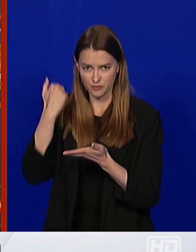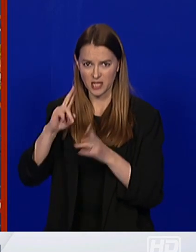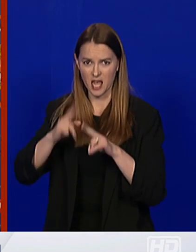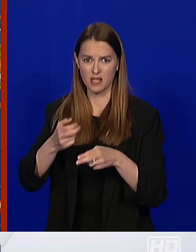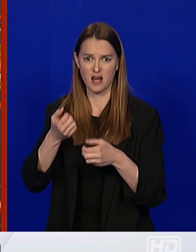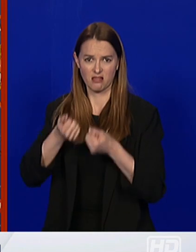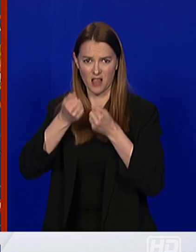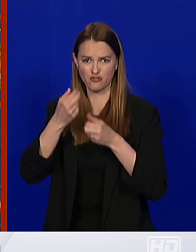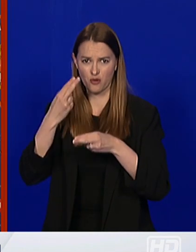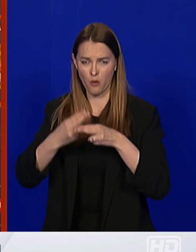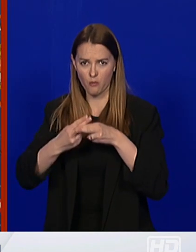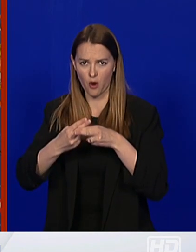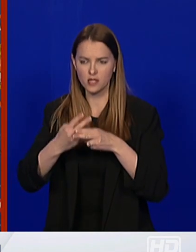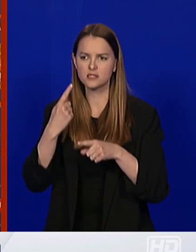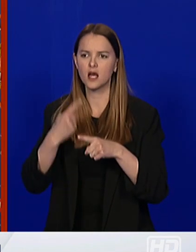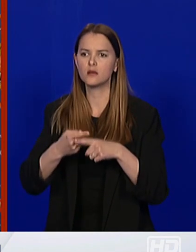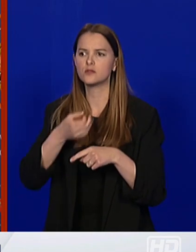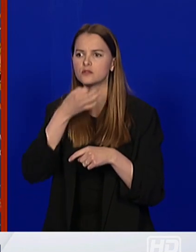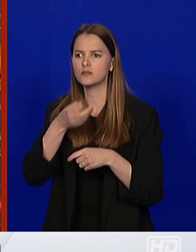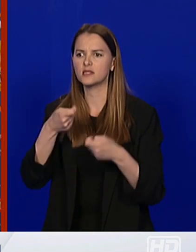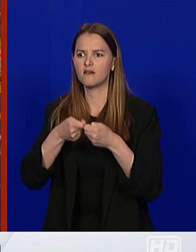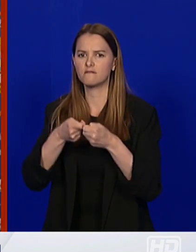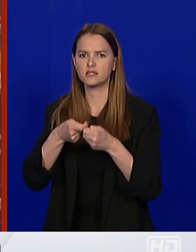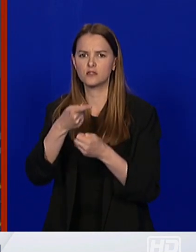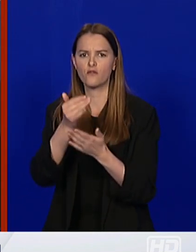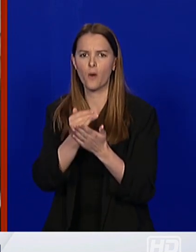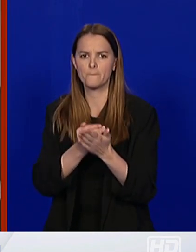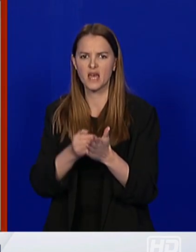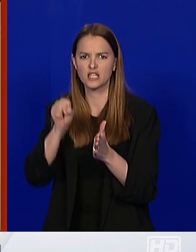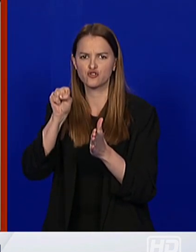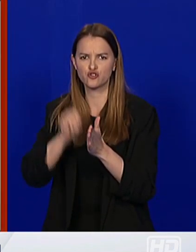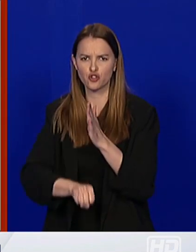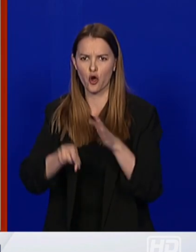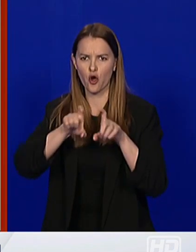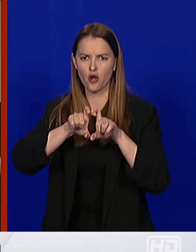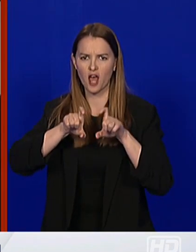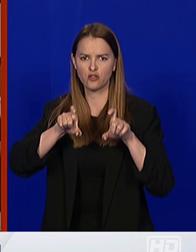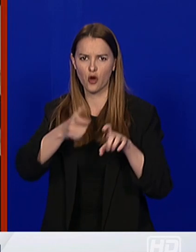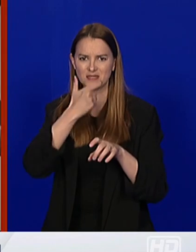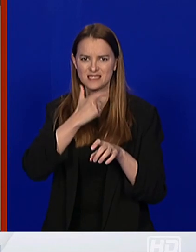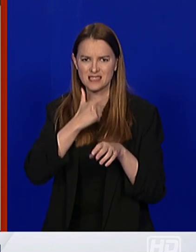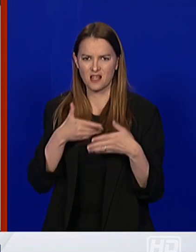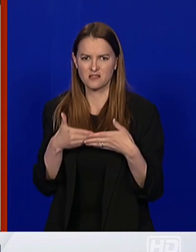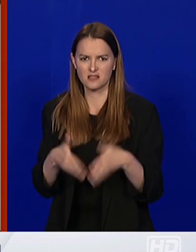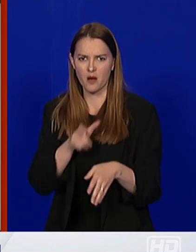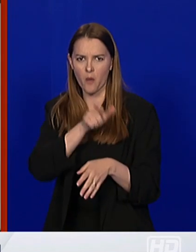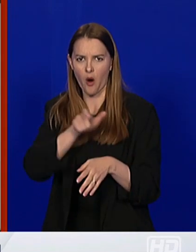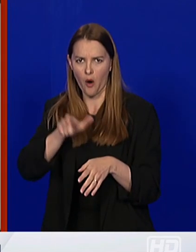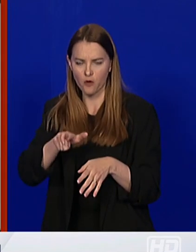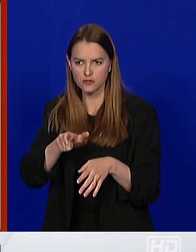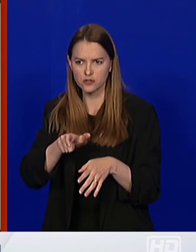Možete osvrnuti na ove strože mjere u domovima za starije i nemoćne? Imate li neke povratne informacije kako to sve